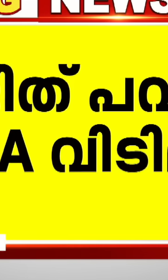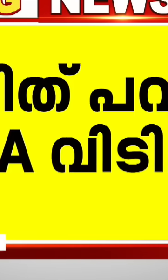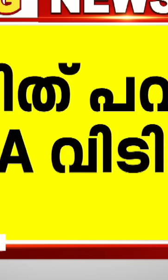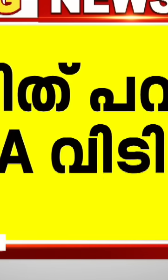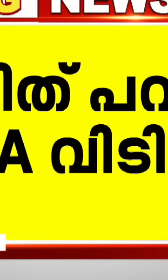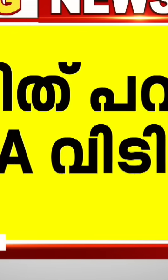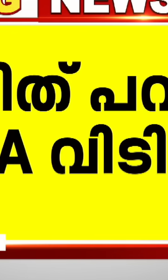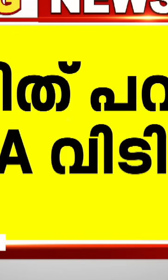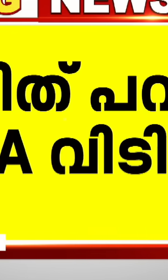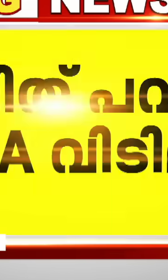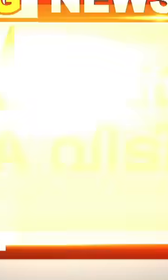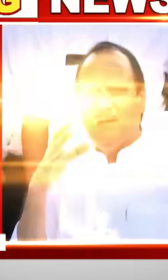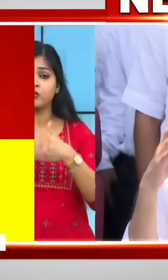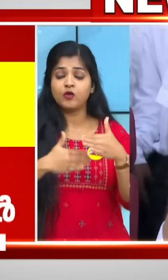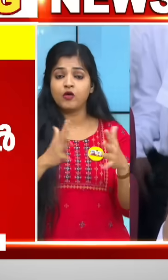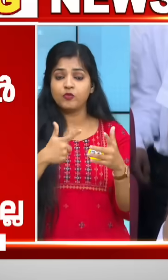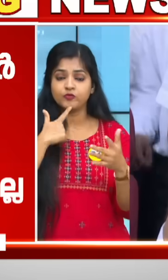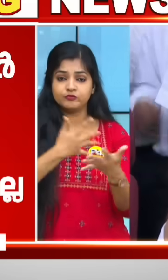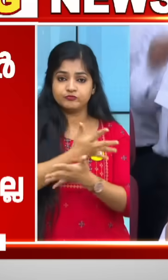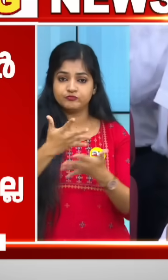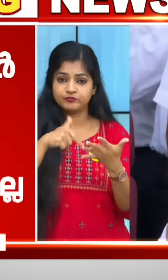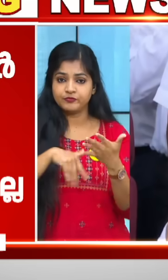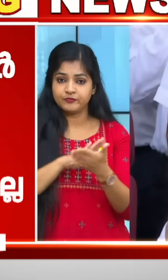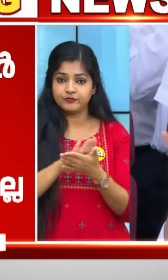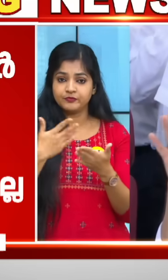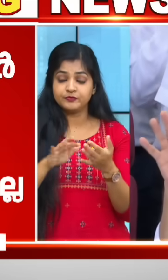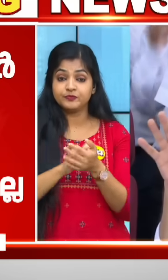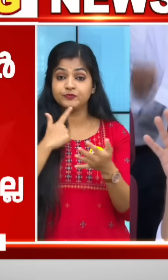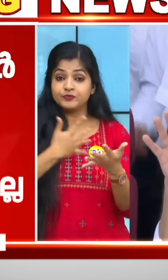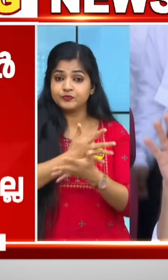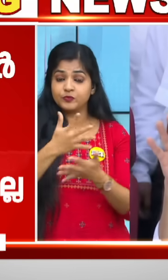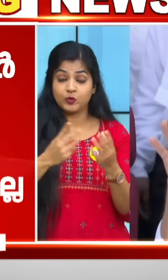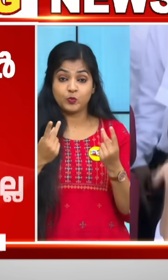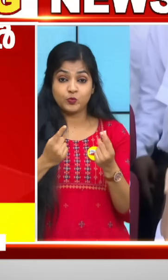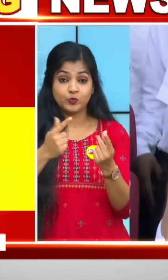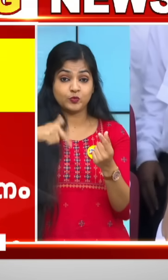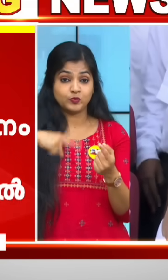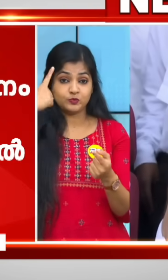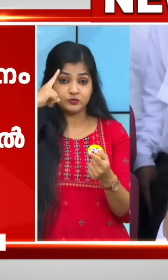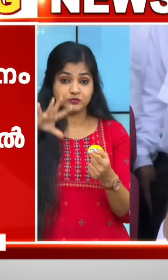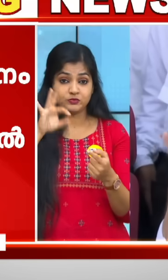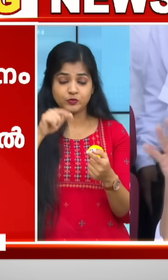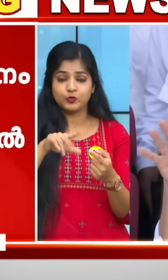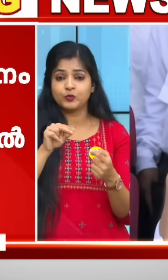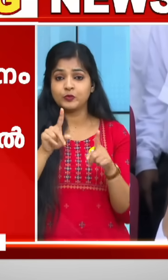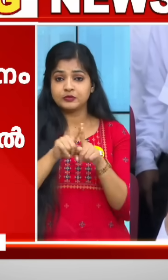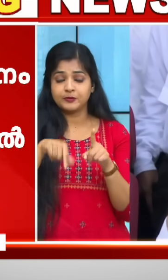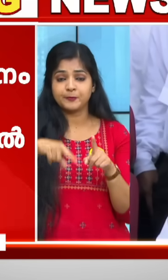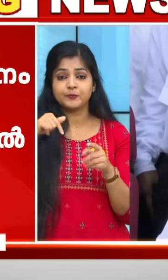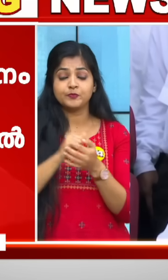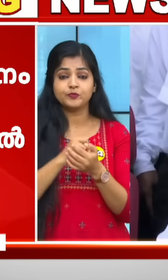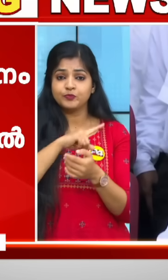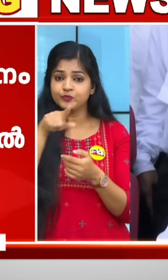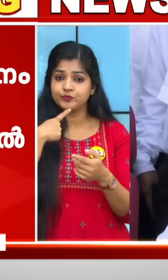മുന്നോട്ടുള്ള കാര്യം എങ്ങനെ എന്ന് അദ്ദേഹം ചർച്ച ചെയ്തത് ഏതായാലും ഈ ചർച്ചയിൽ പെട്ടെന്ന് ഒരു തിരുക്ക് പിടിച്ച ഒരു തീരുമാനത്തിലേക്ക് പോകേണ്ട എന്നതാണ് ഒരു പൊതു